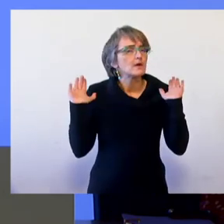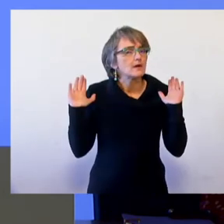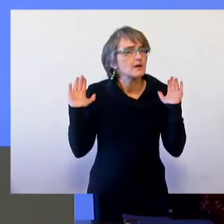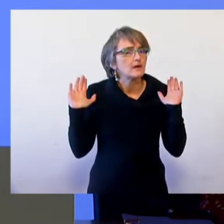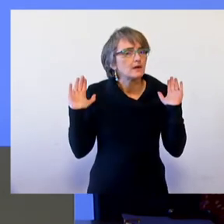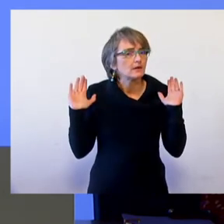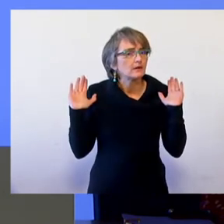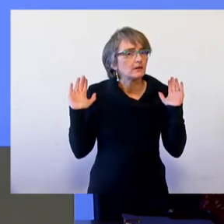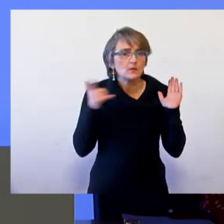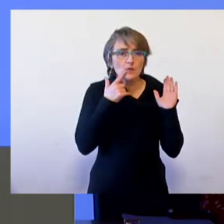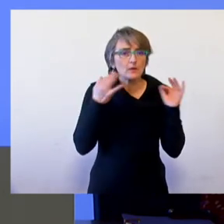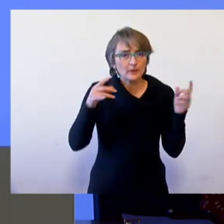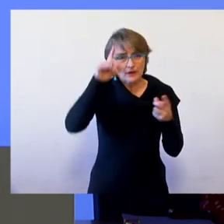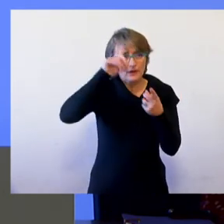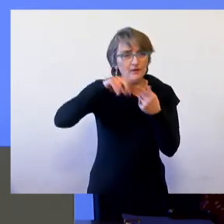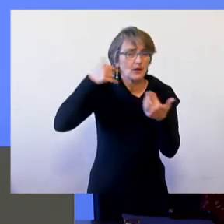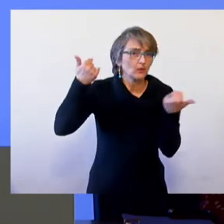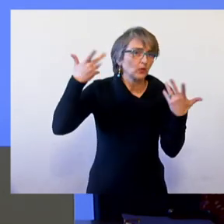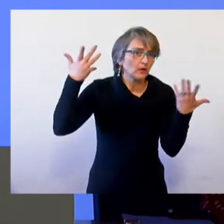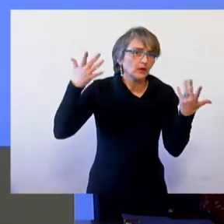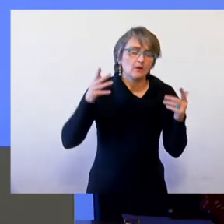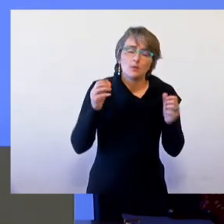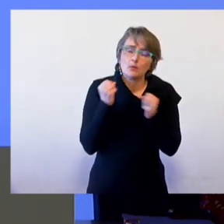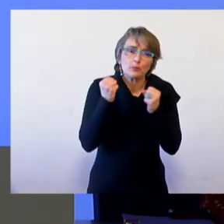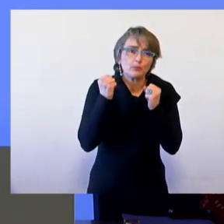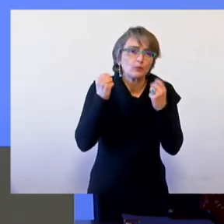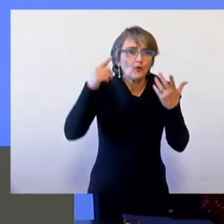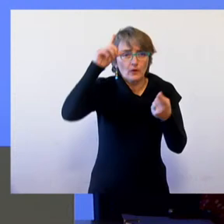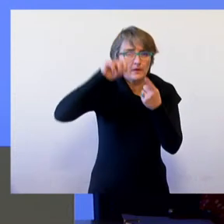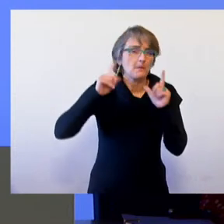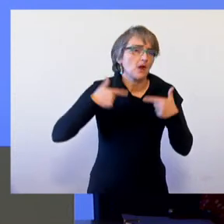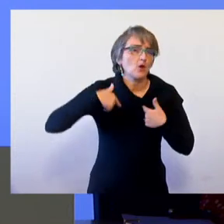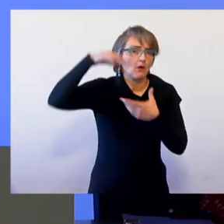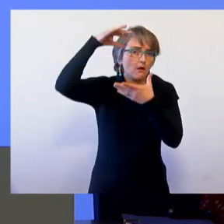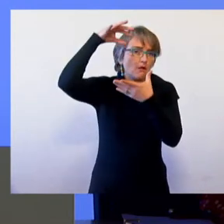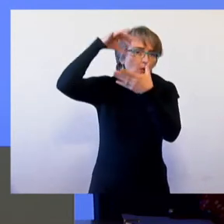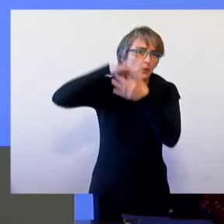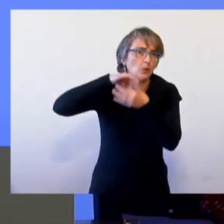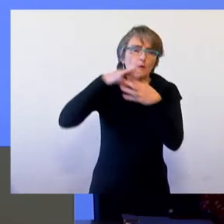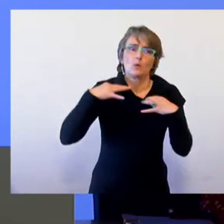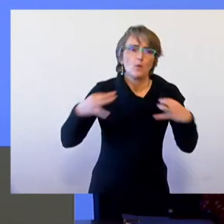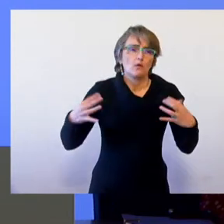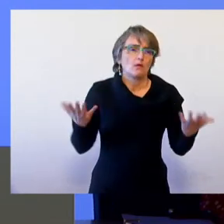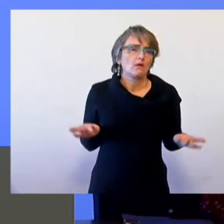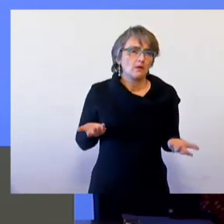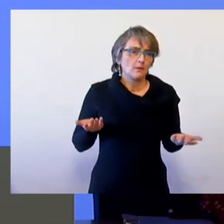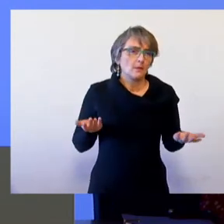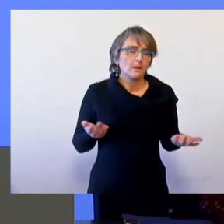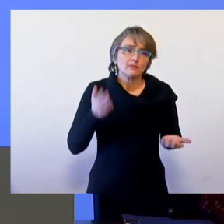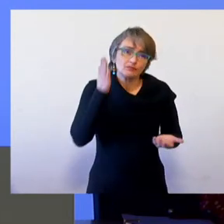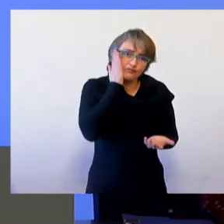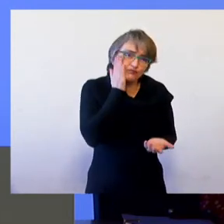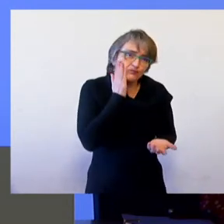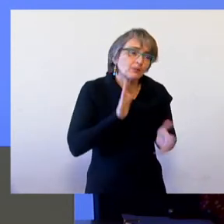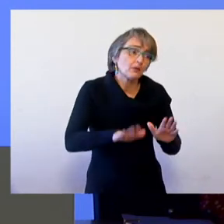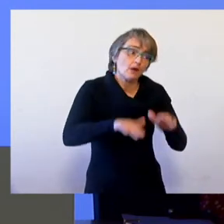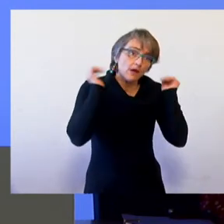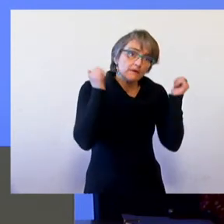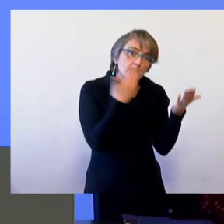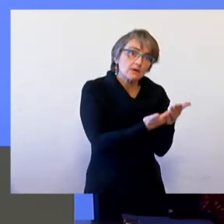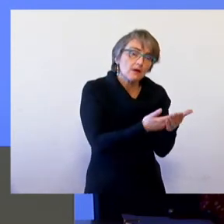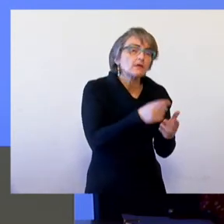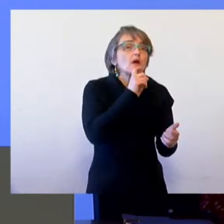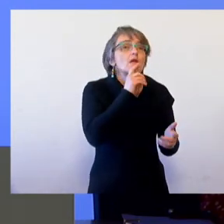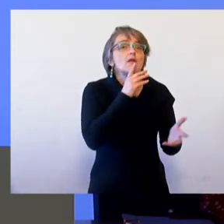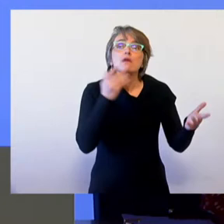laïcard, vous voyez. Bon. Enfin, voilà. Si on pouvait éviter, ce serait bien. La réalité, et nous la partageons, et c'est pour ça